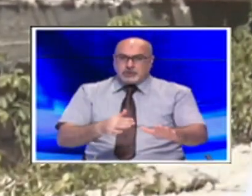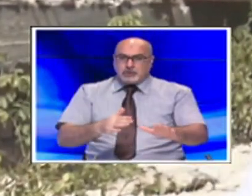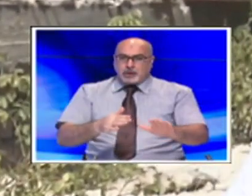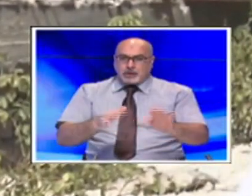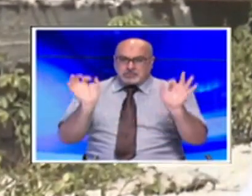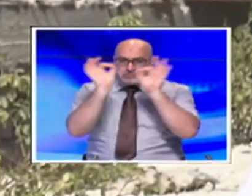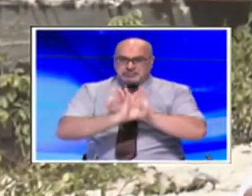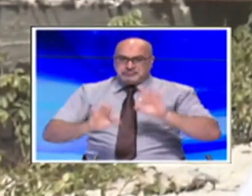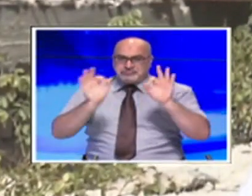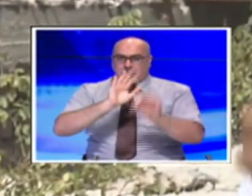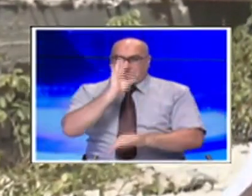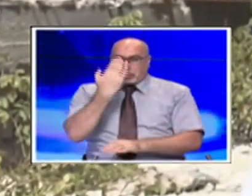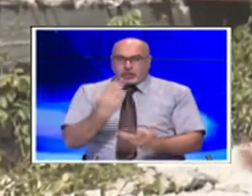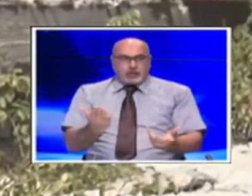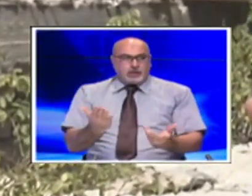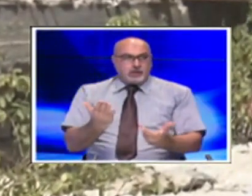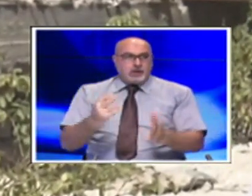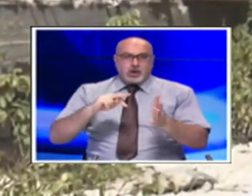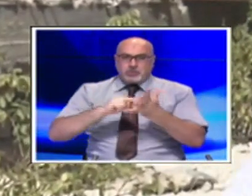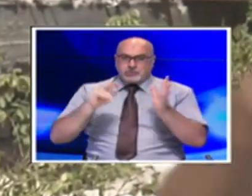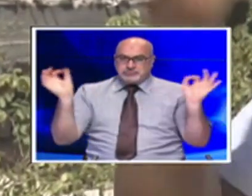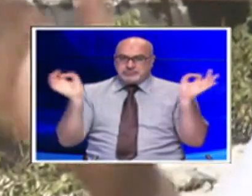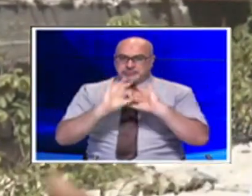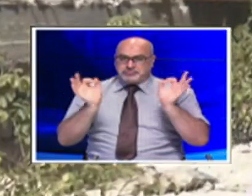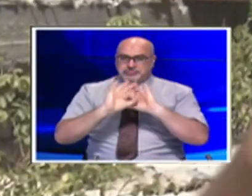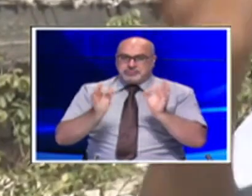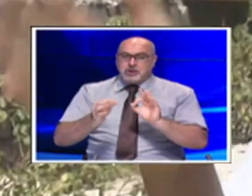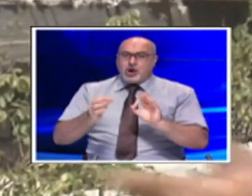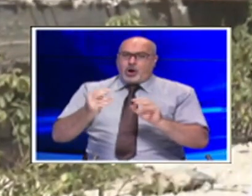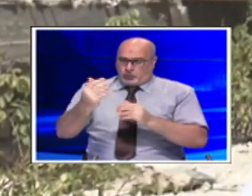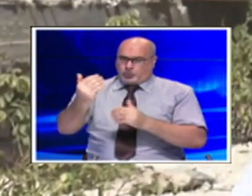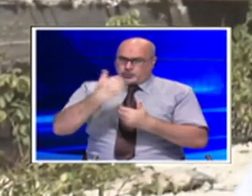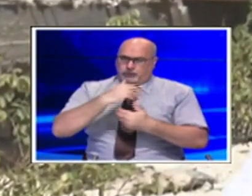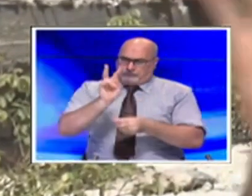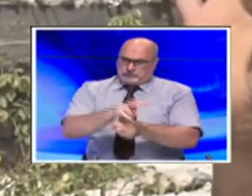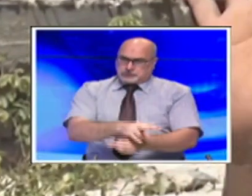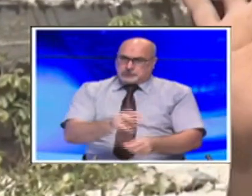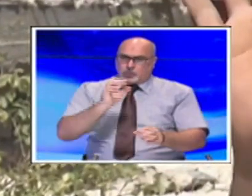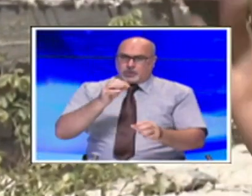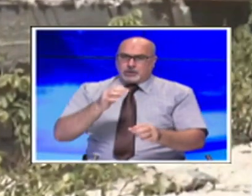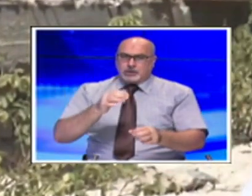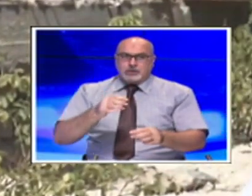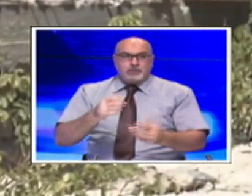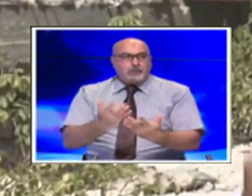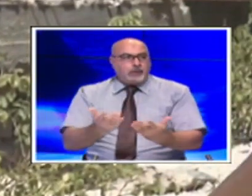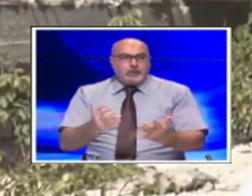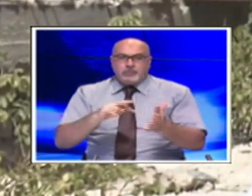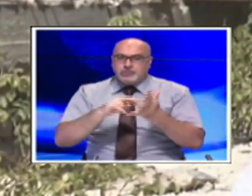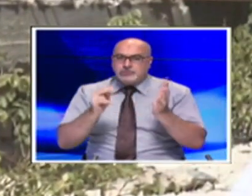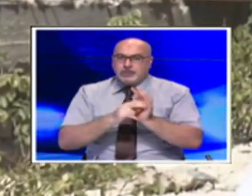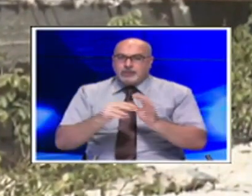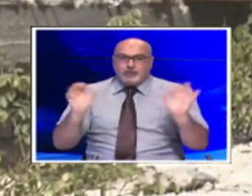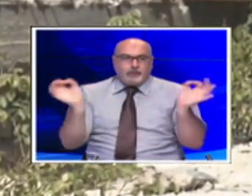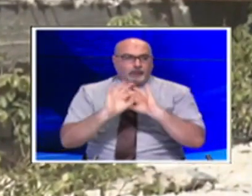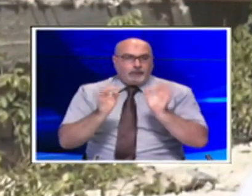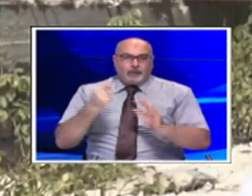والاخر. لحد الساعه مازال ما عندنا حتى مشروع انطلق. الزيارات والتحضيرات والاخر يوميا كاينه، بصح المشاريع لحد الان